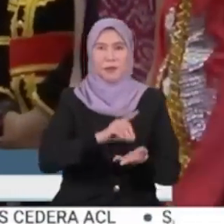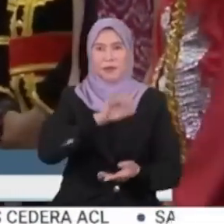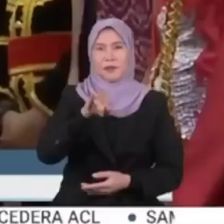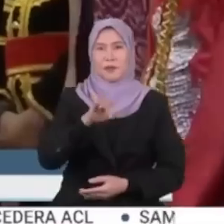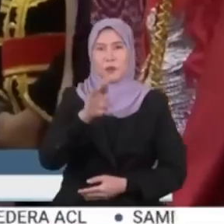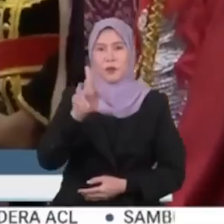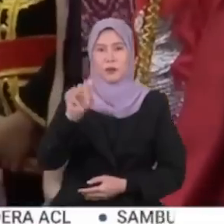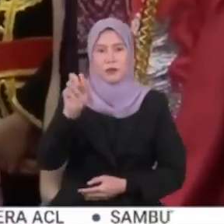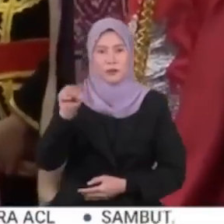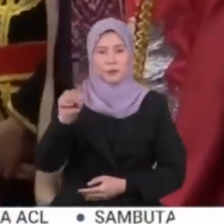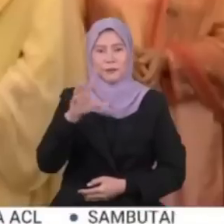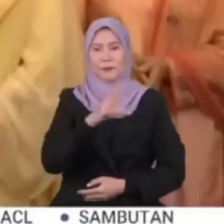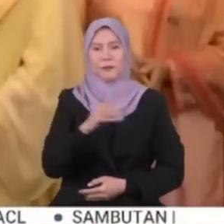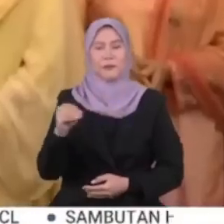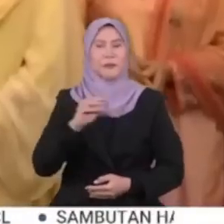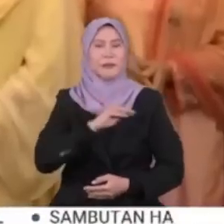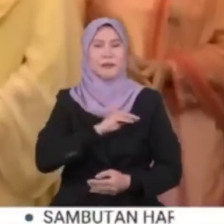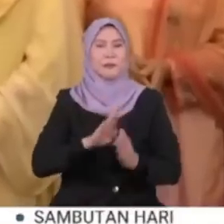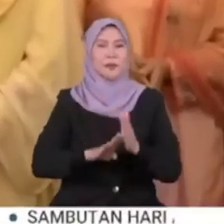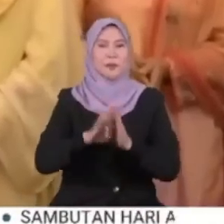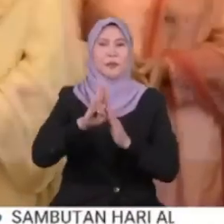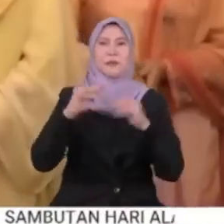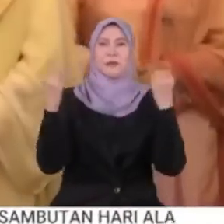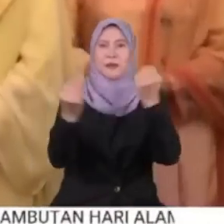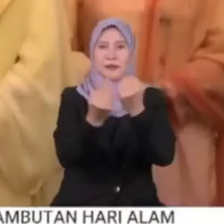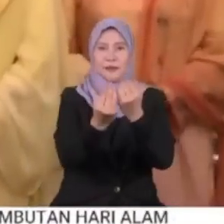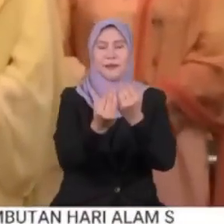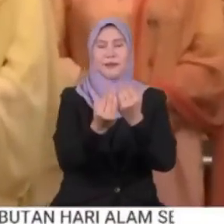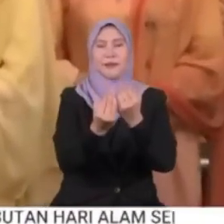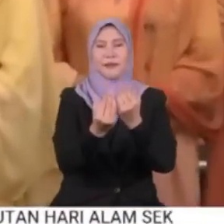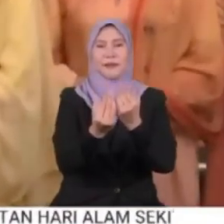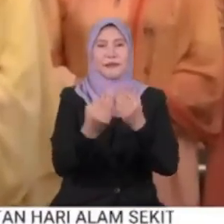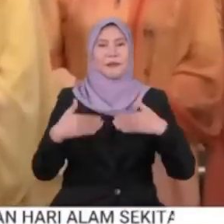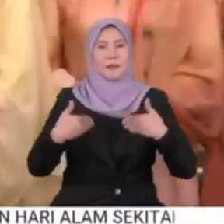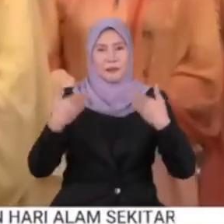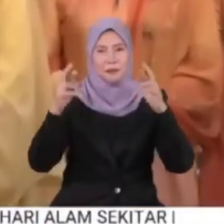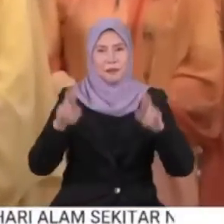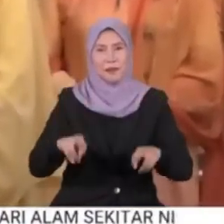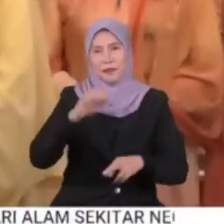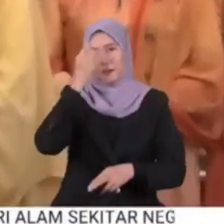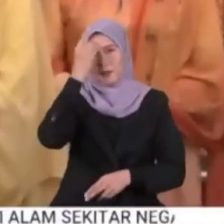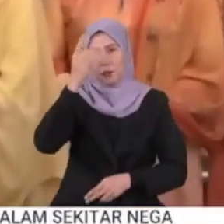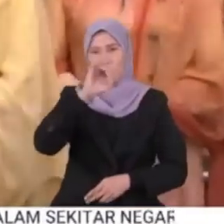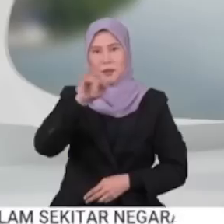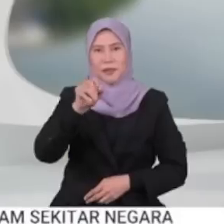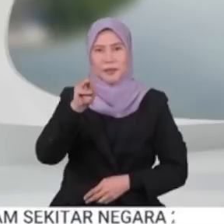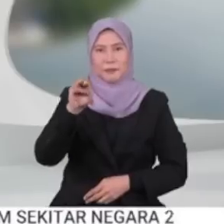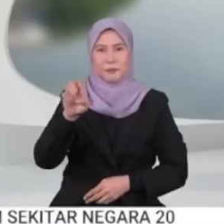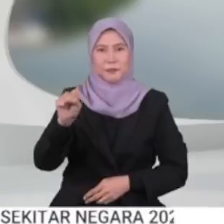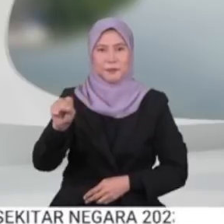Joachim Gun Salam dan Menteri Pembangunan Masyarakat dan Kesejahteraan Rakyat Datuk James Ratib.